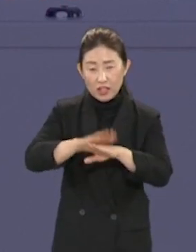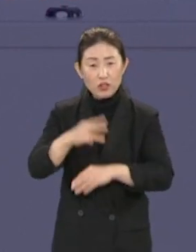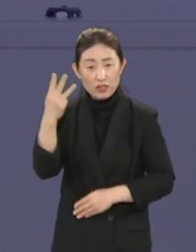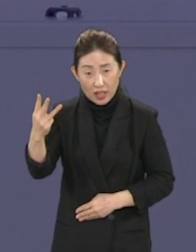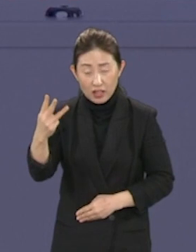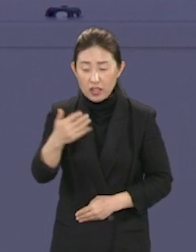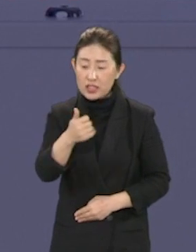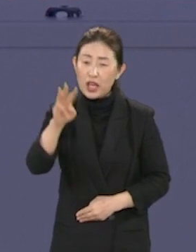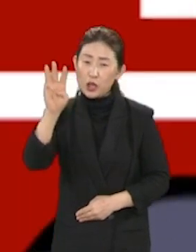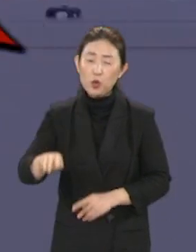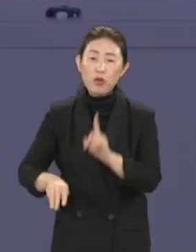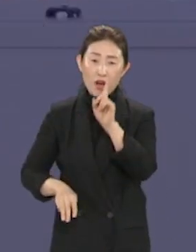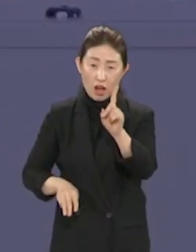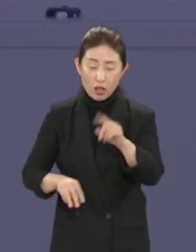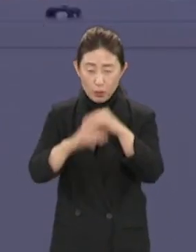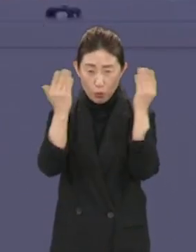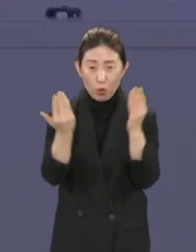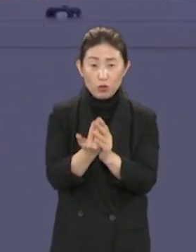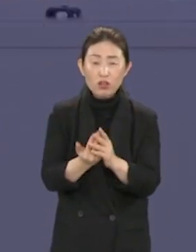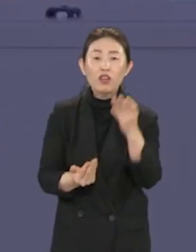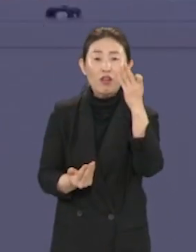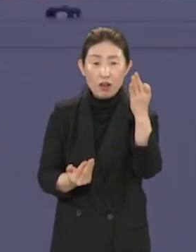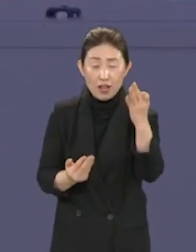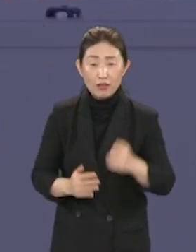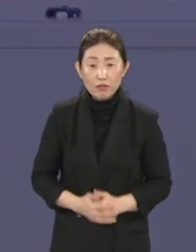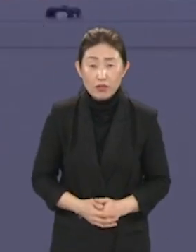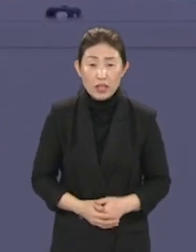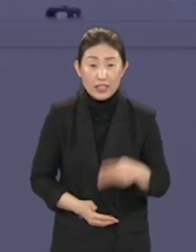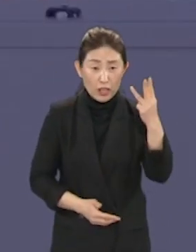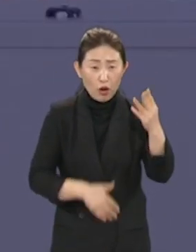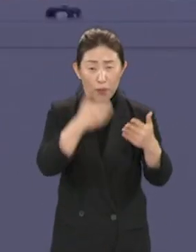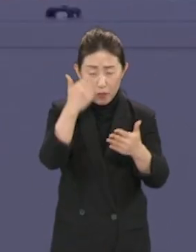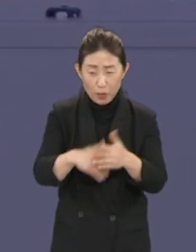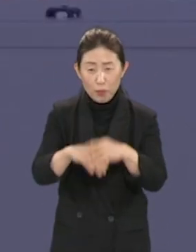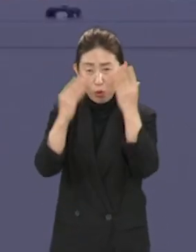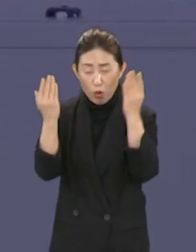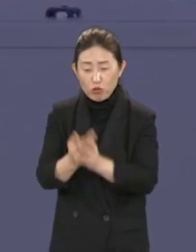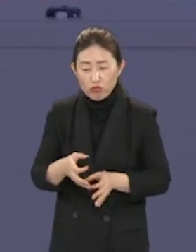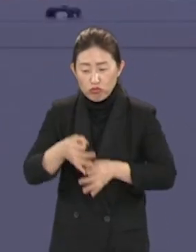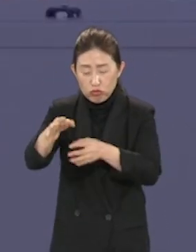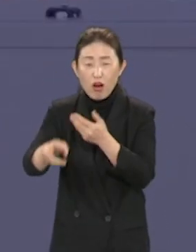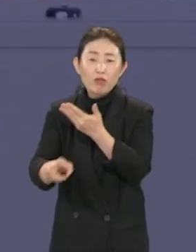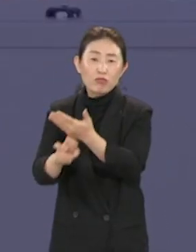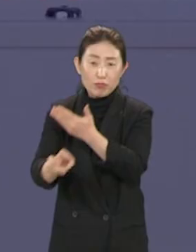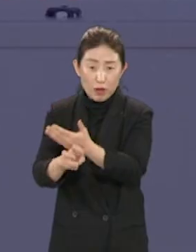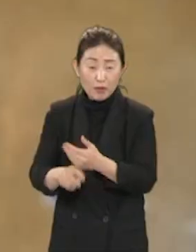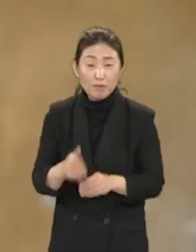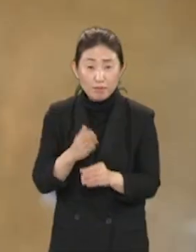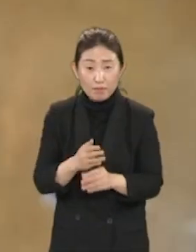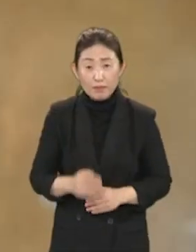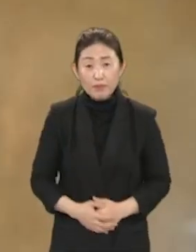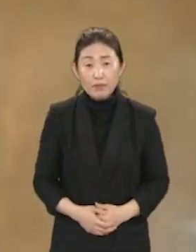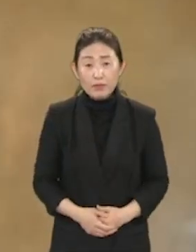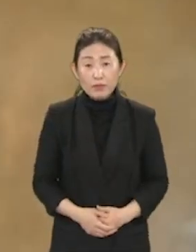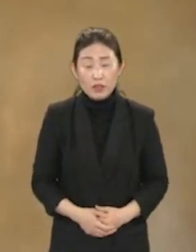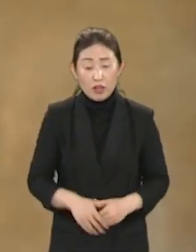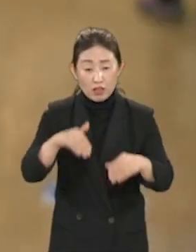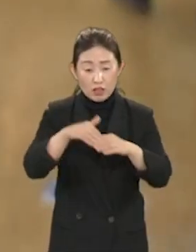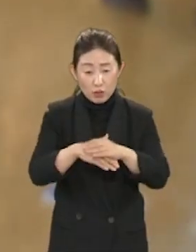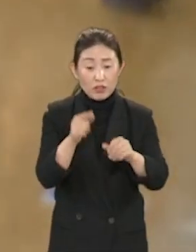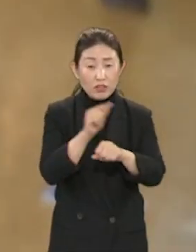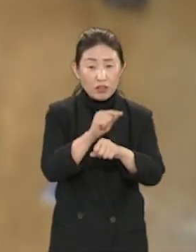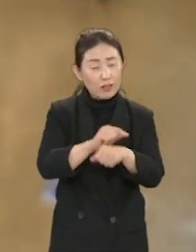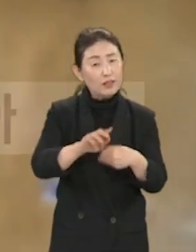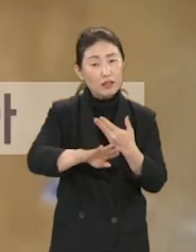3건, 세종 1건 등 모두 14건으로 3건을 제외하면 모두 기부행위 위반입니다. 공직선거와